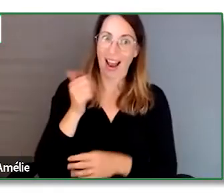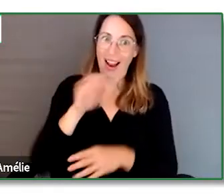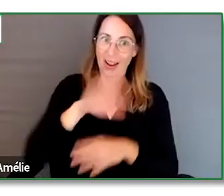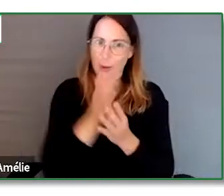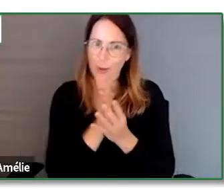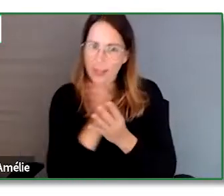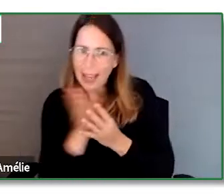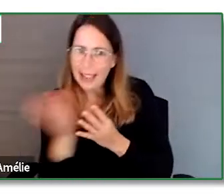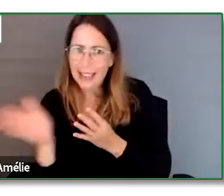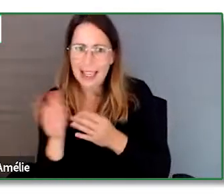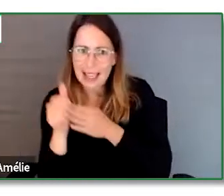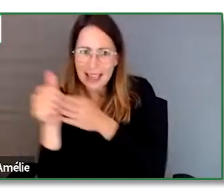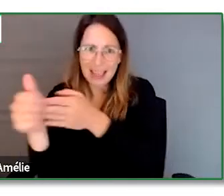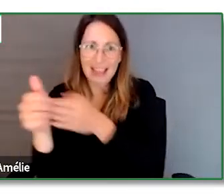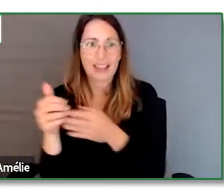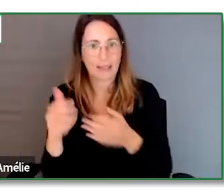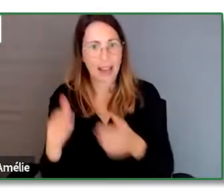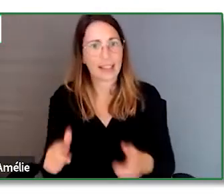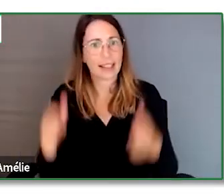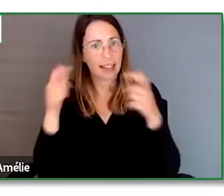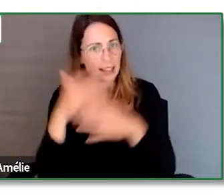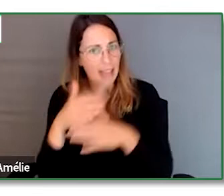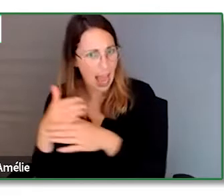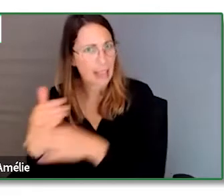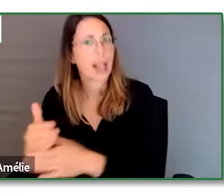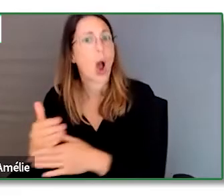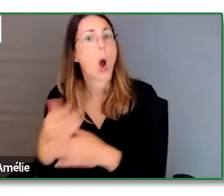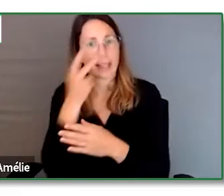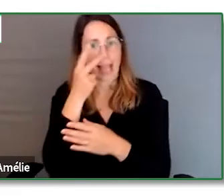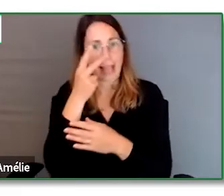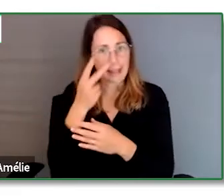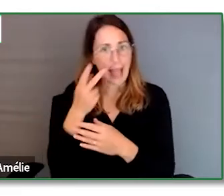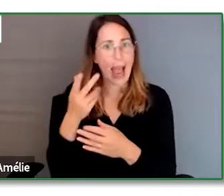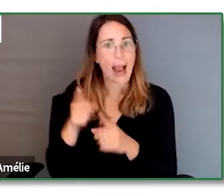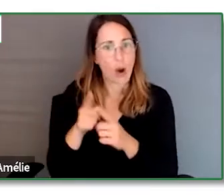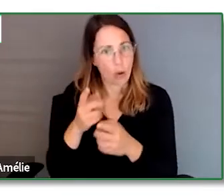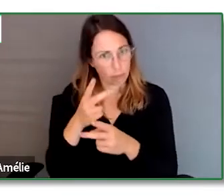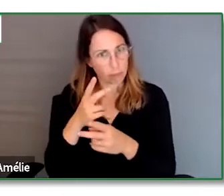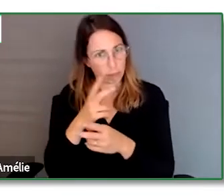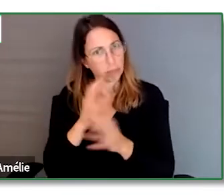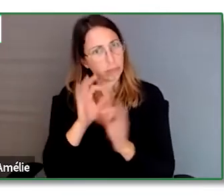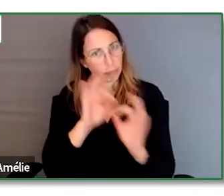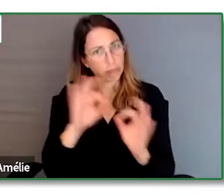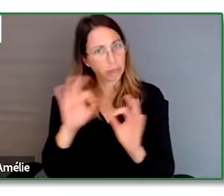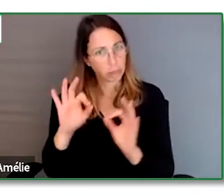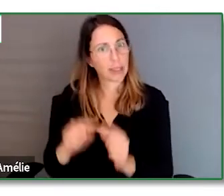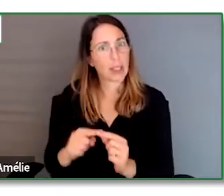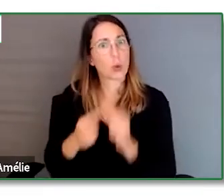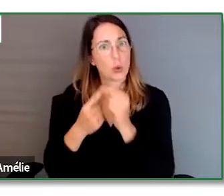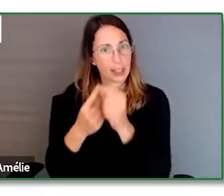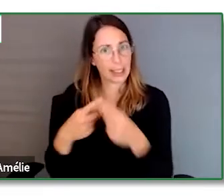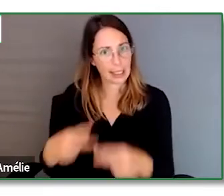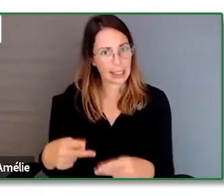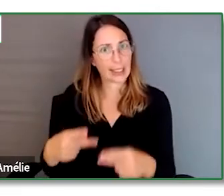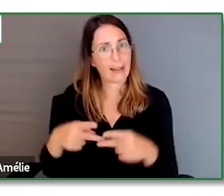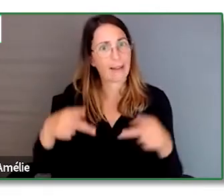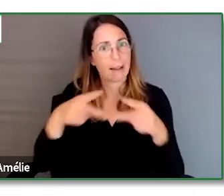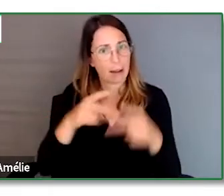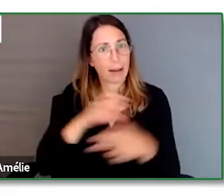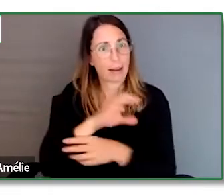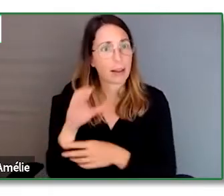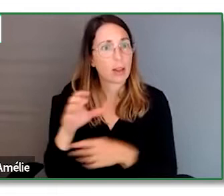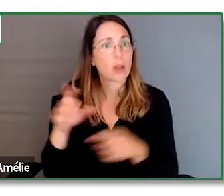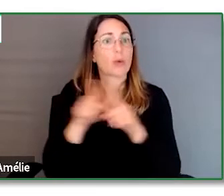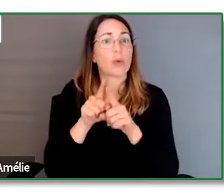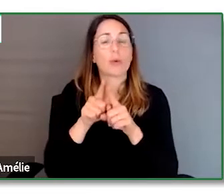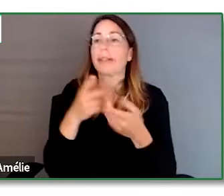de Parc Canada qui est unique chez nous. Il y a également du manuel de camping en avant-pays. Nous avons des lignes directrices sur les sentiers de Parc Canada, ainsi que des